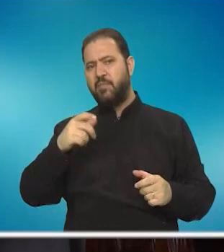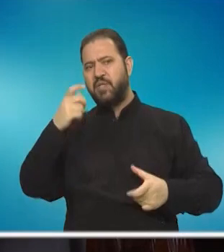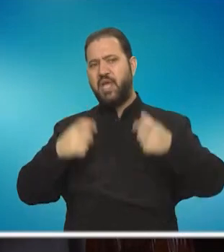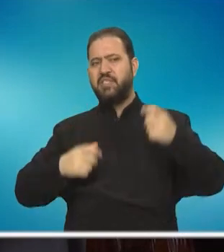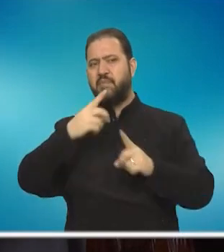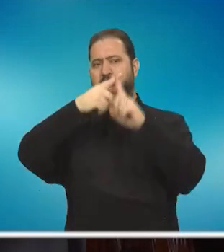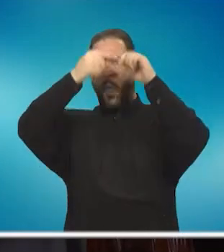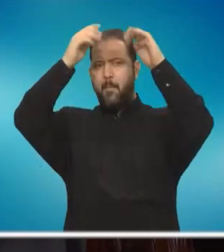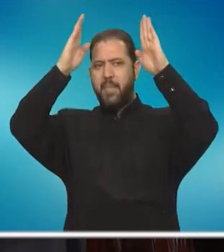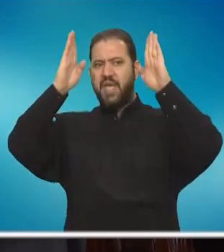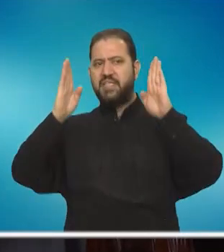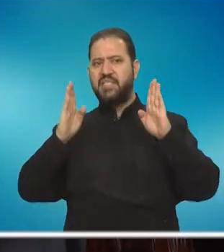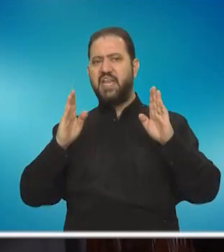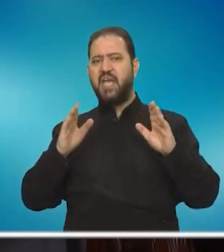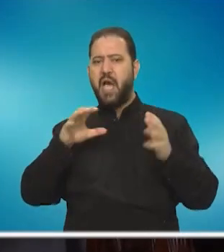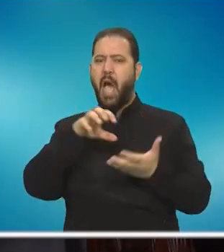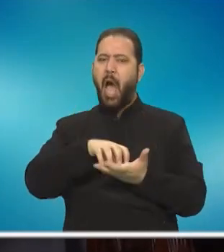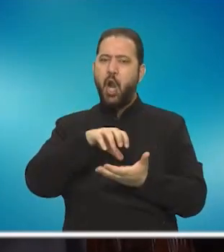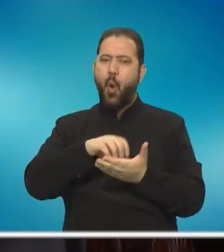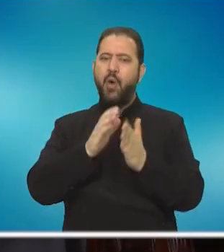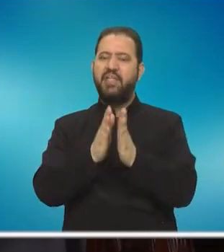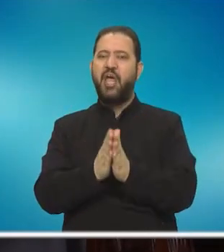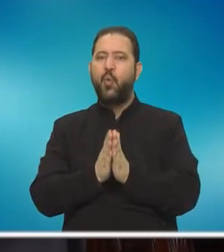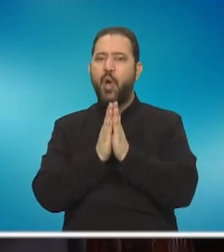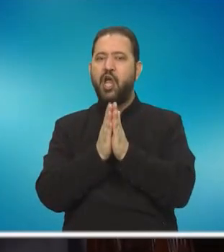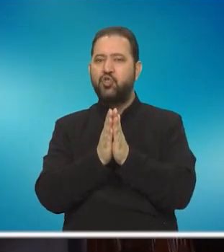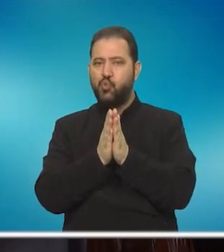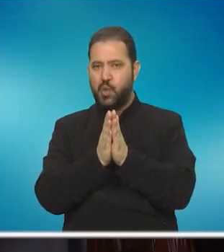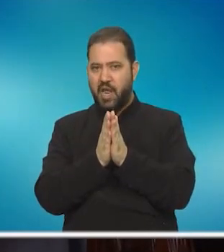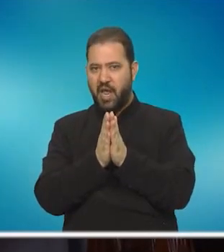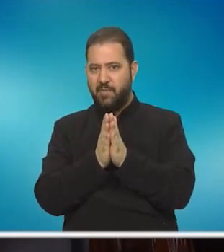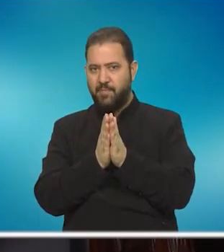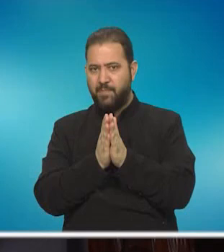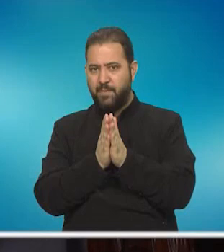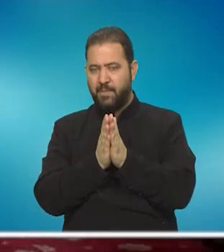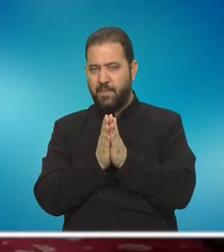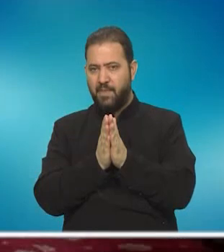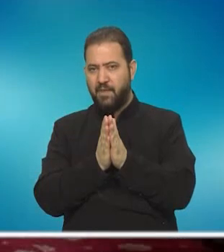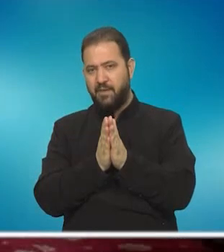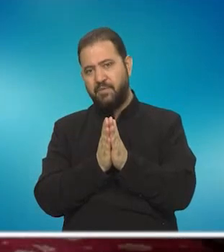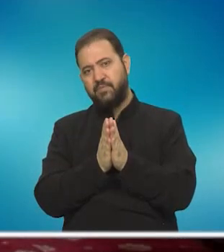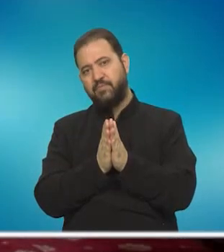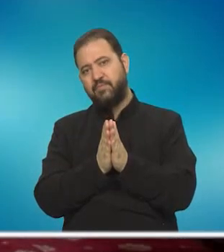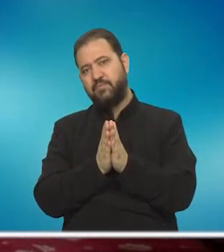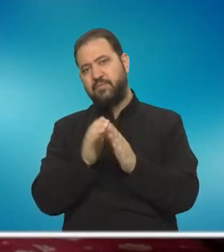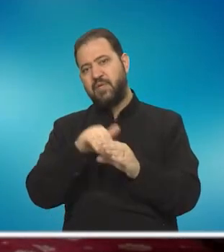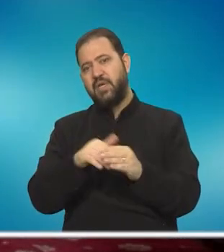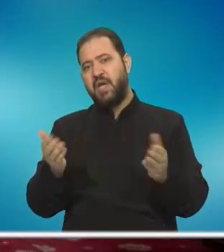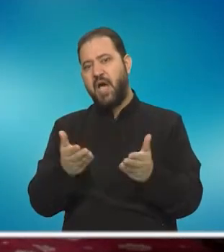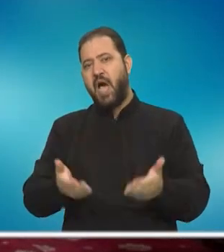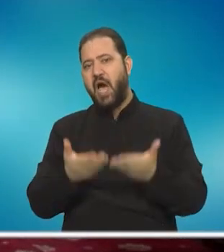în înțelesul curent al cuvântului, locașul de cult în care ne închinăm, în care ne rugăm, în care îi